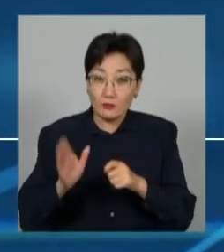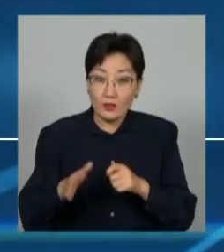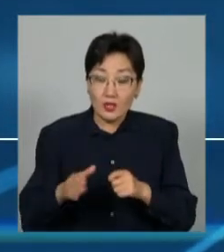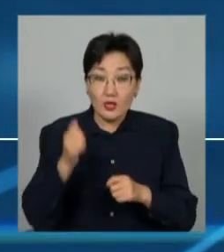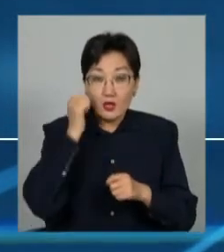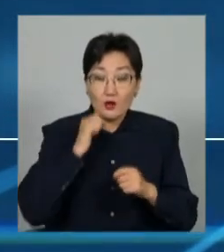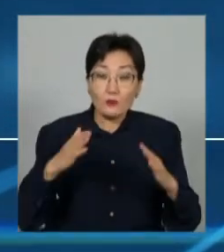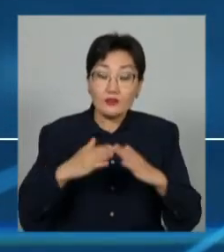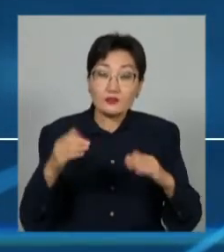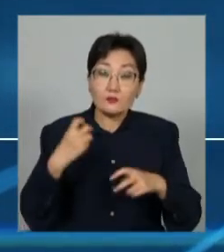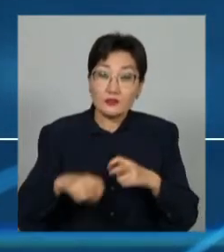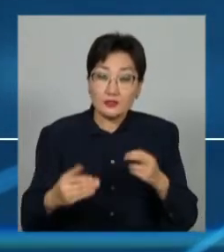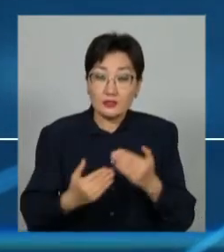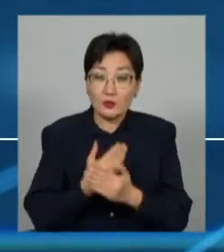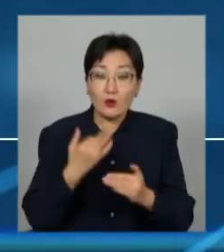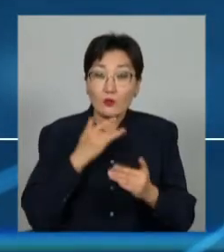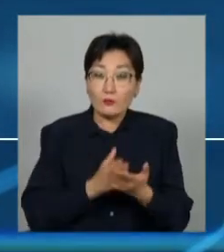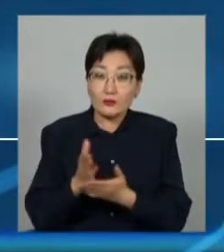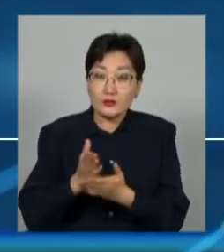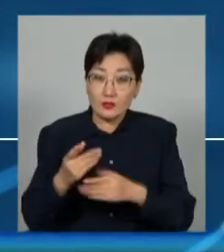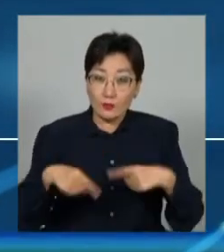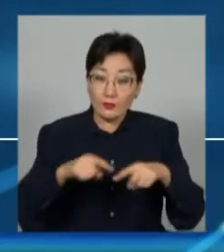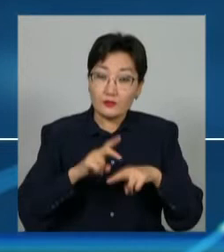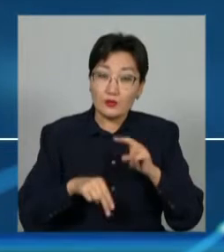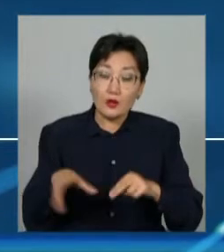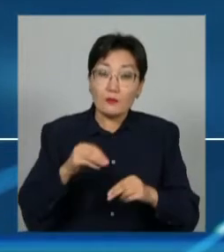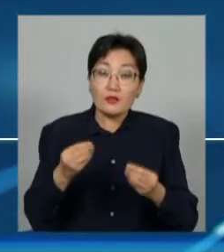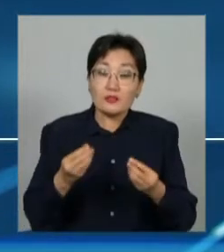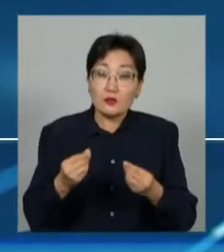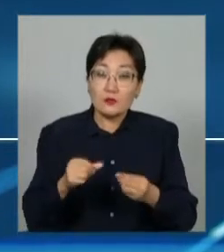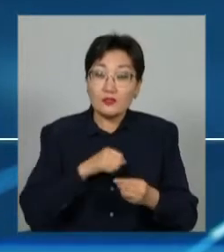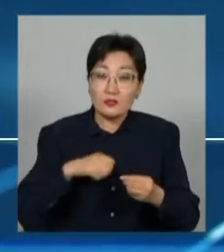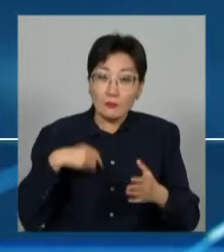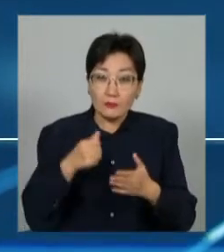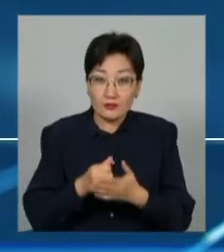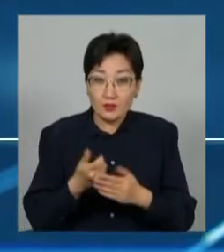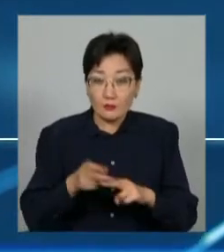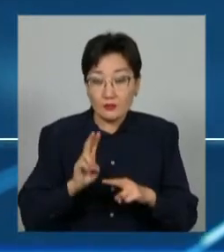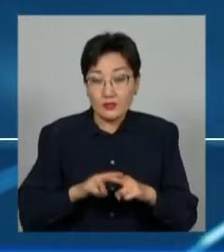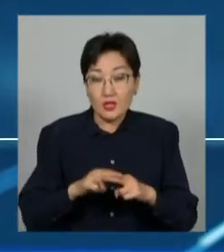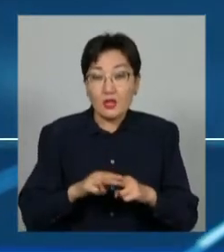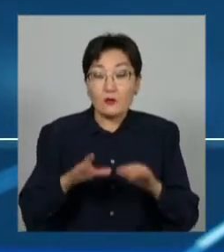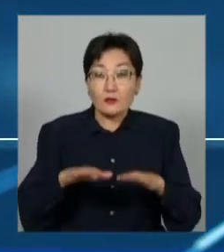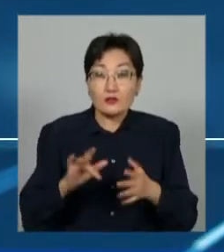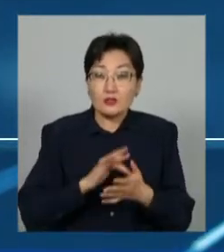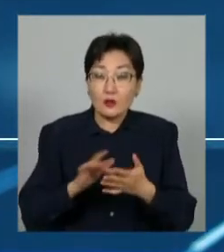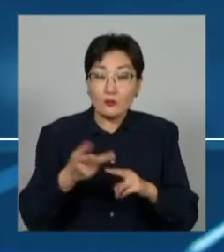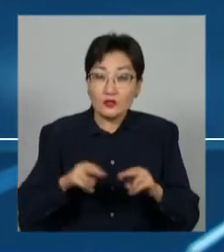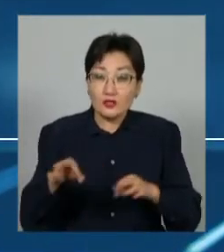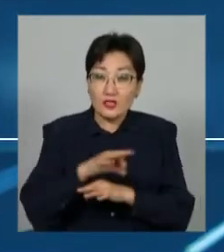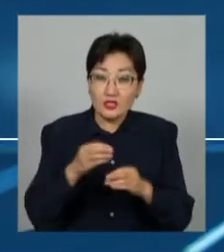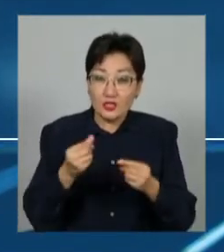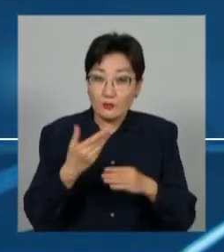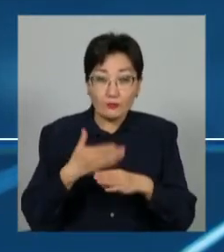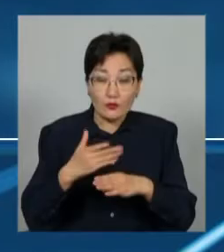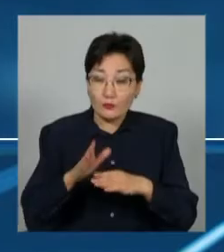ескі ғимаратты бұзу, жаңа көп функционалдық орталықты салу бойынша барлық шығынды инвестор көтереді. Бұл дегеніміз жергілікті бюджеттен бұл жобаға ақша